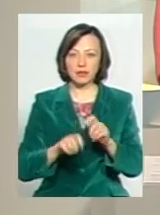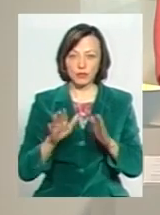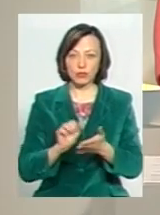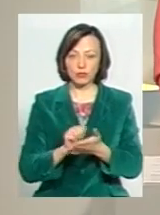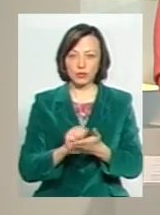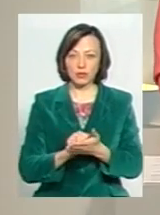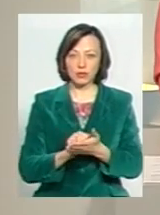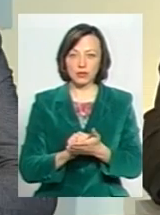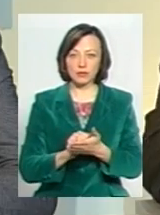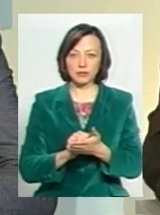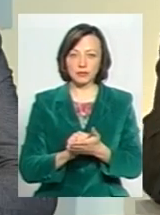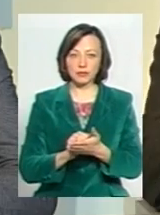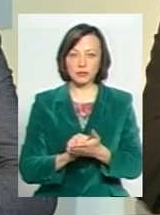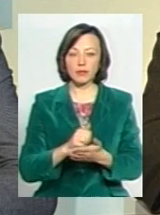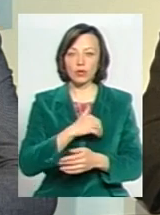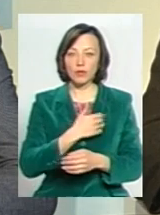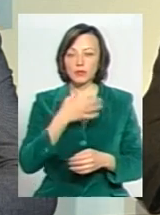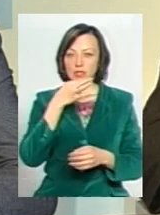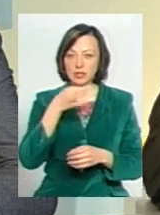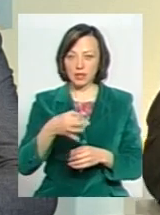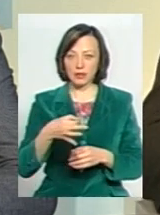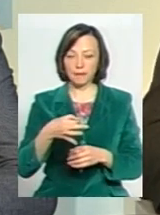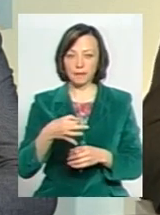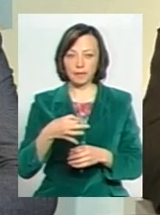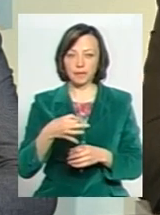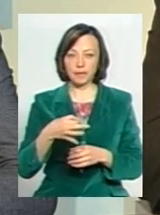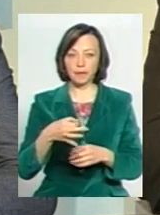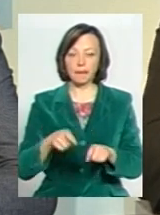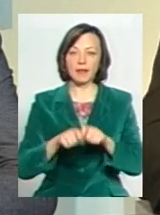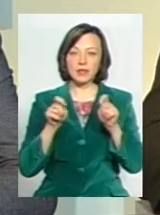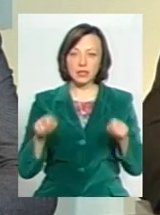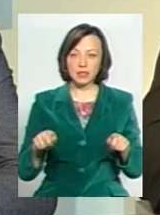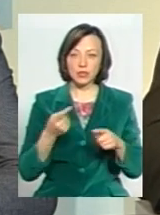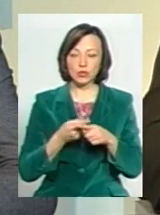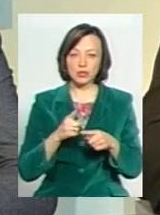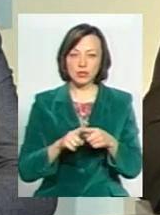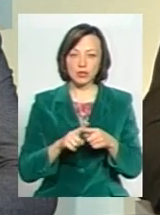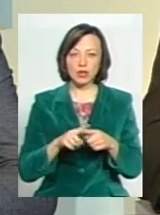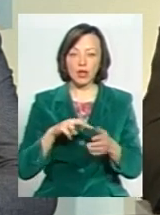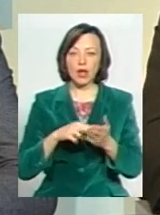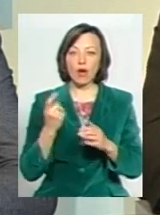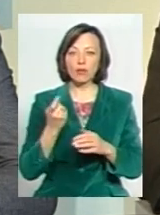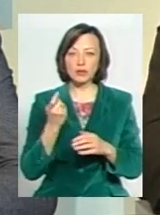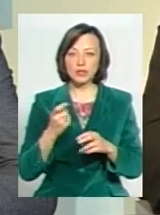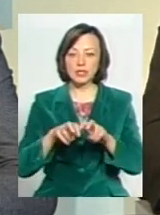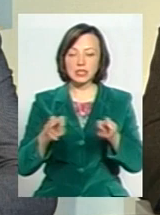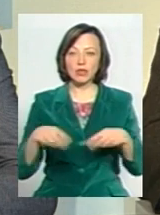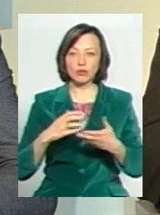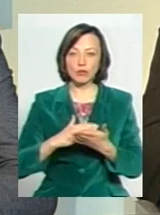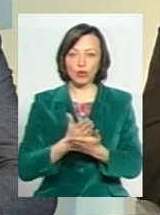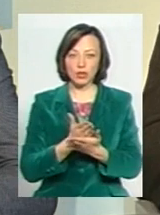по перевіряється. Тут я хотів би сказати, ну, сказати відкрито, значить, це економічно здирницька